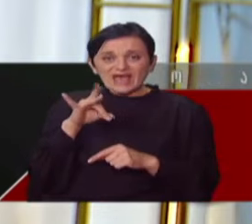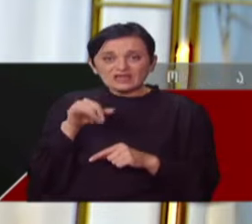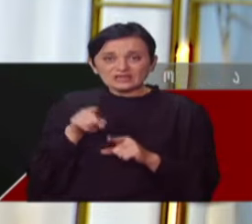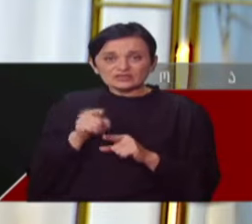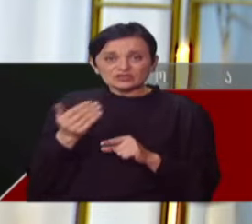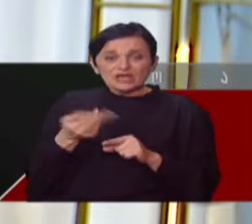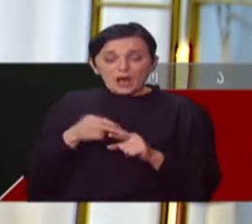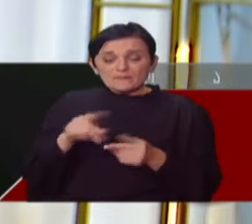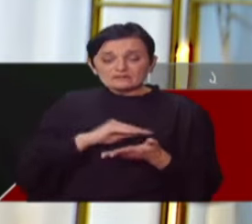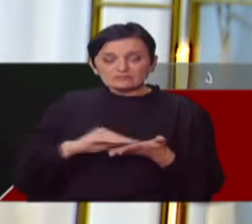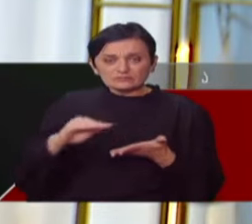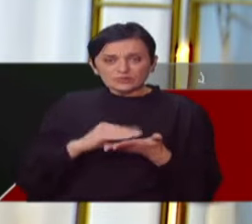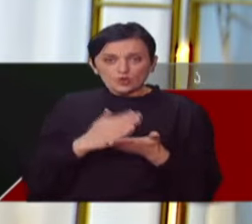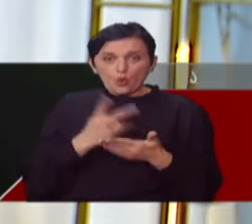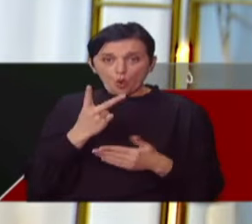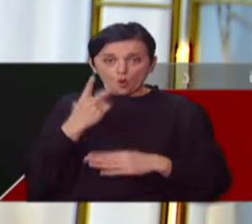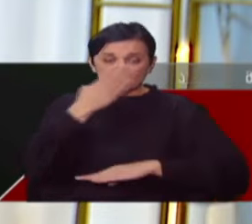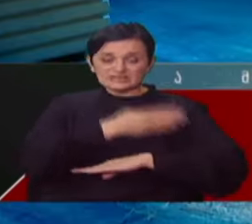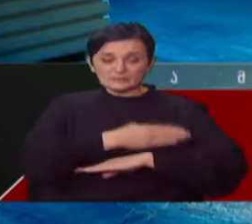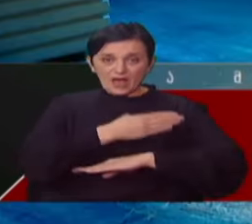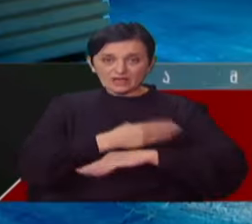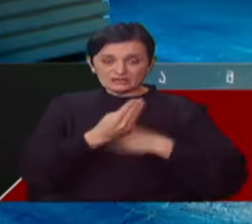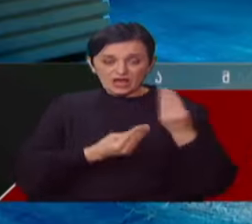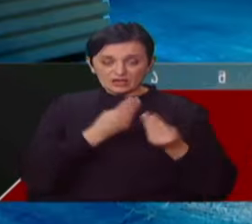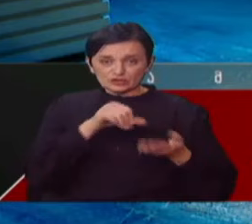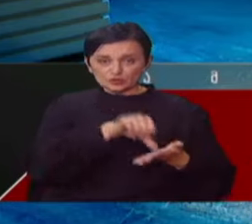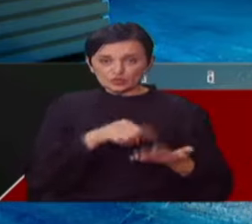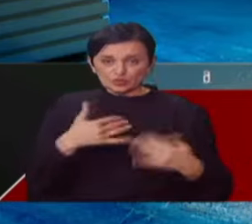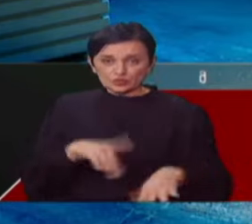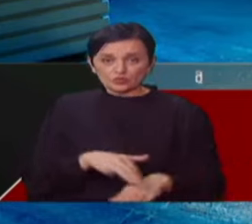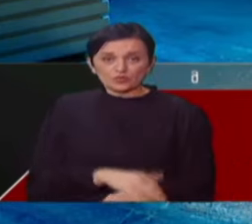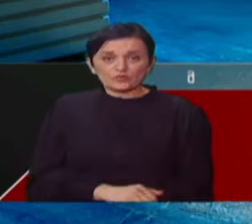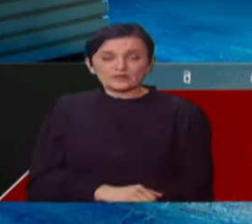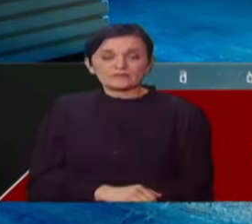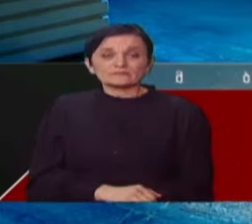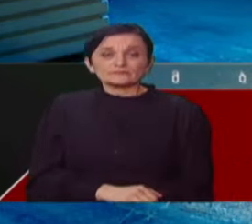ტრილოგიაა და ამ ტრილოგიიდან ორ სპექტაკლში უკვე ვითამაშე.